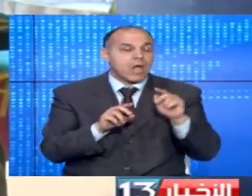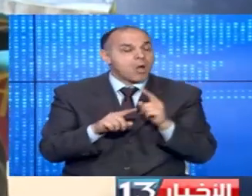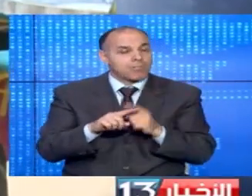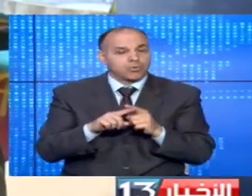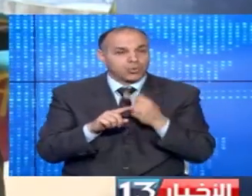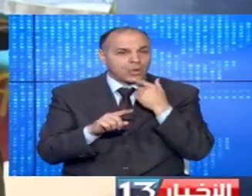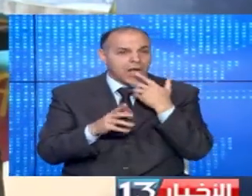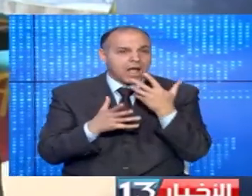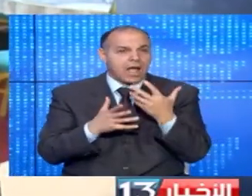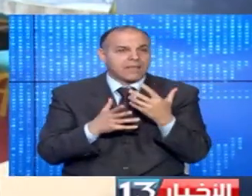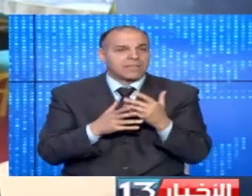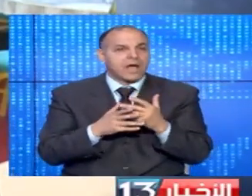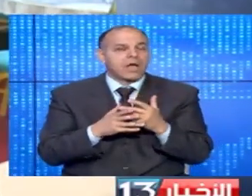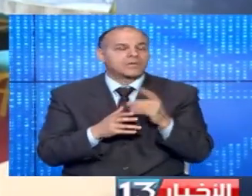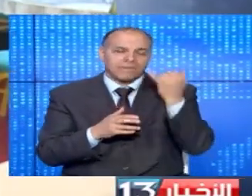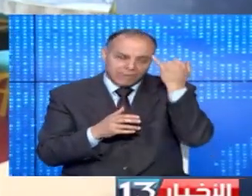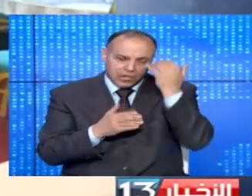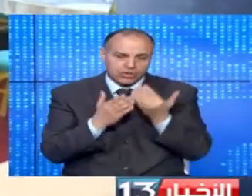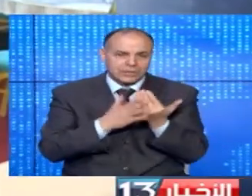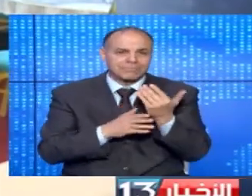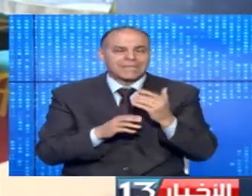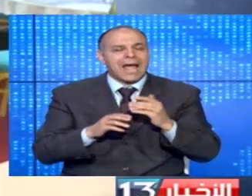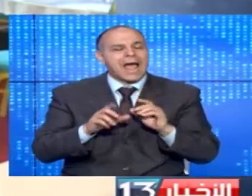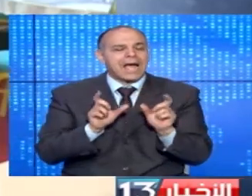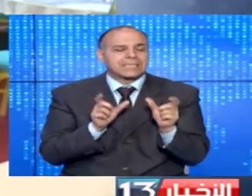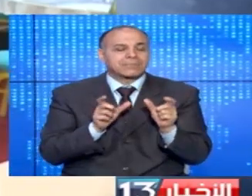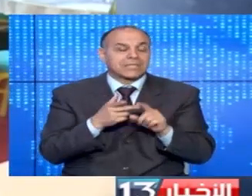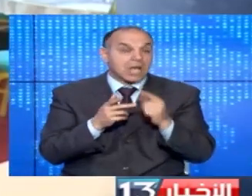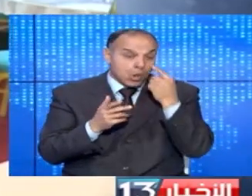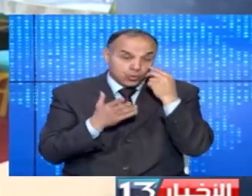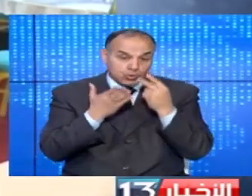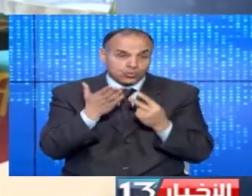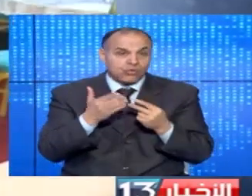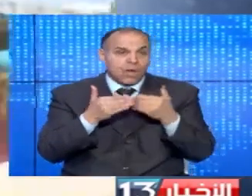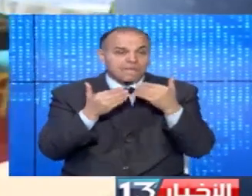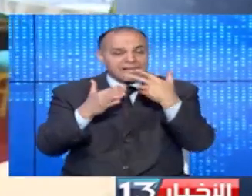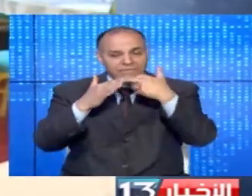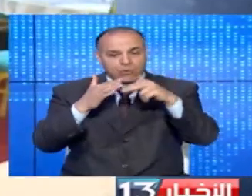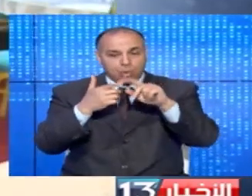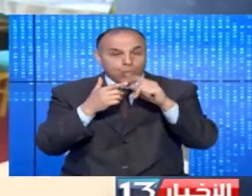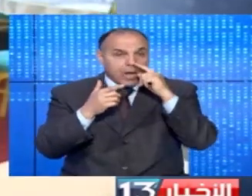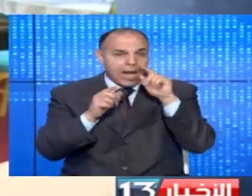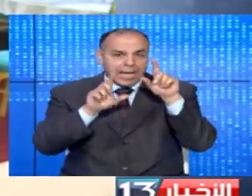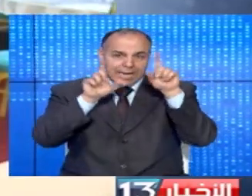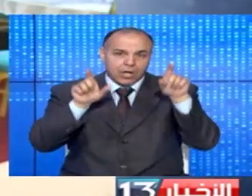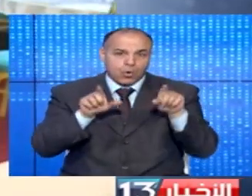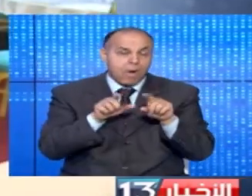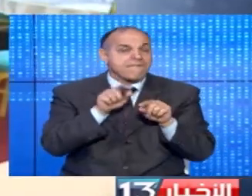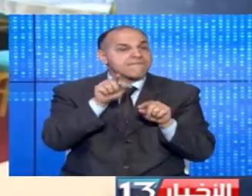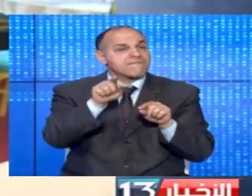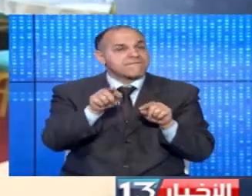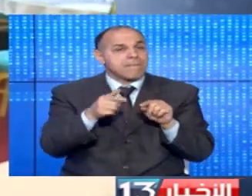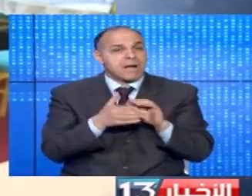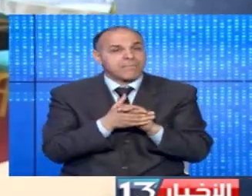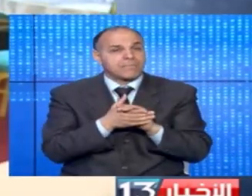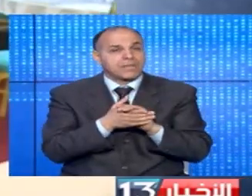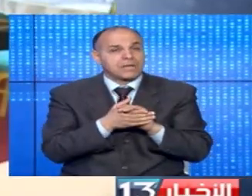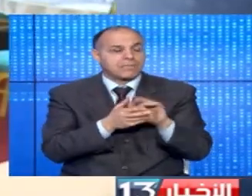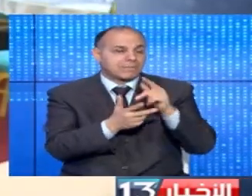وتكون السيده تشوفوا الفيديو اما بيكون عنده